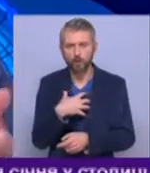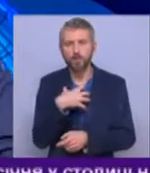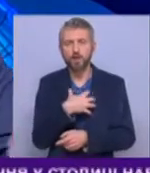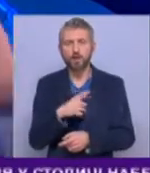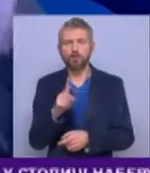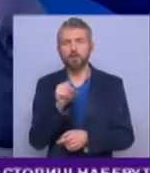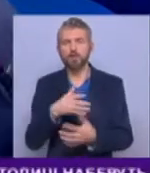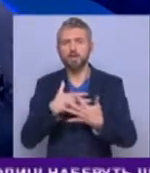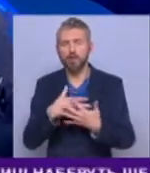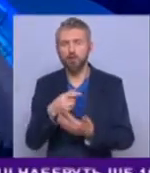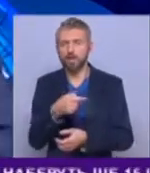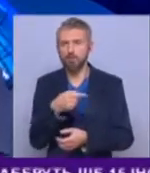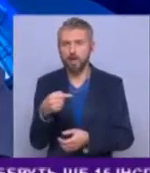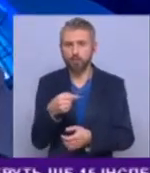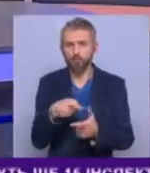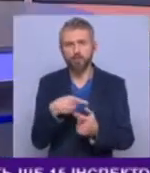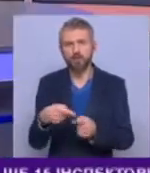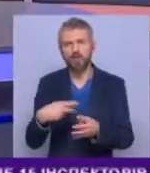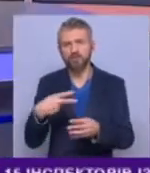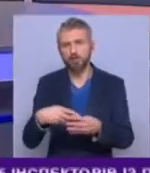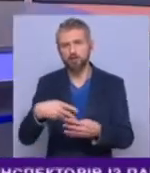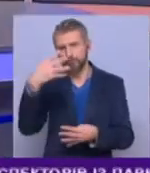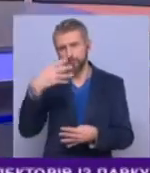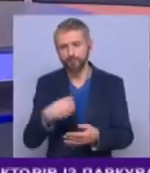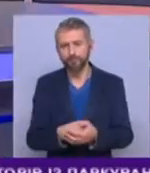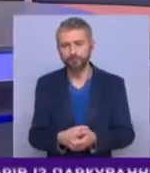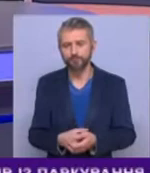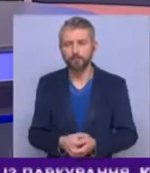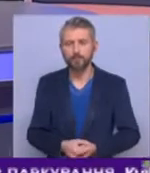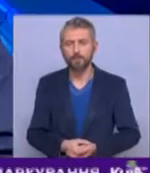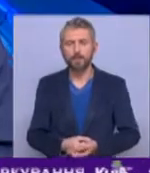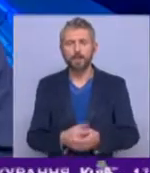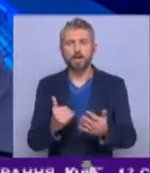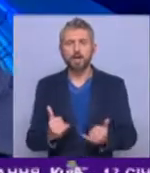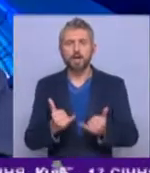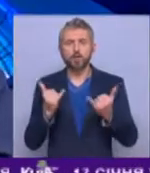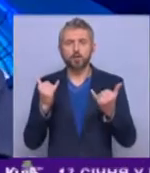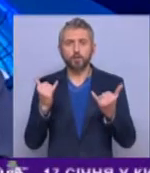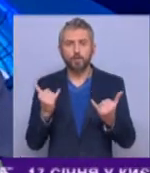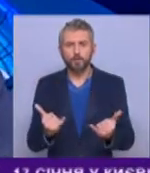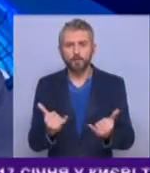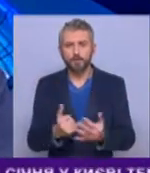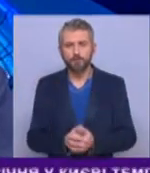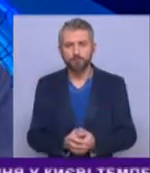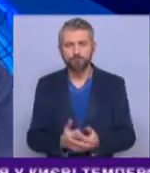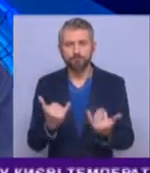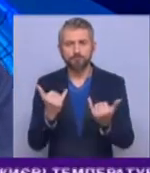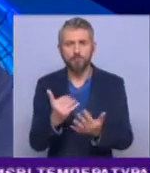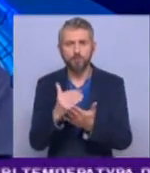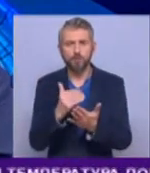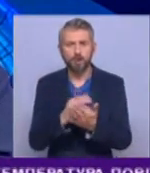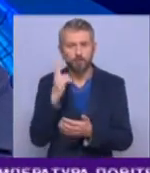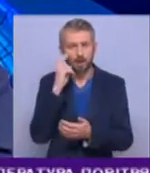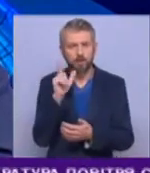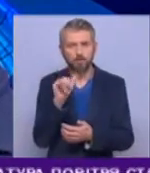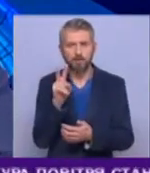ти дихаєш на першому поверсі там чи на 20-му. Це так воно і є. Шановні, в ефірі в цей момент програма «Київ